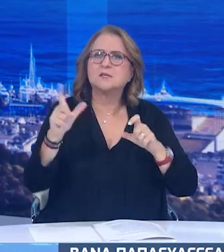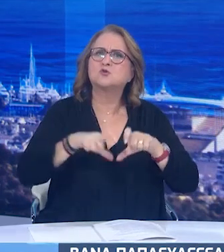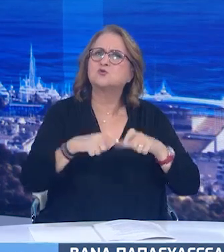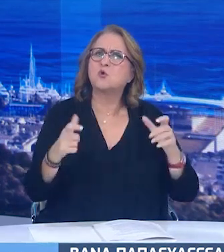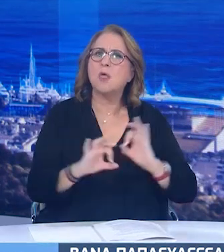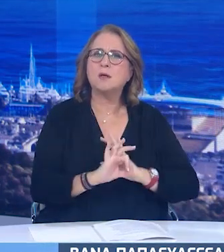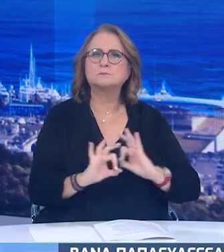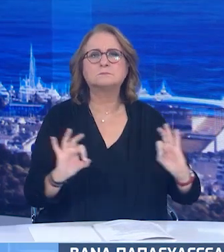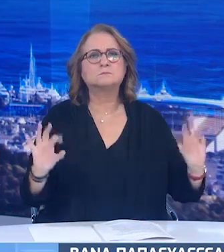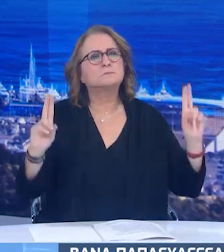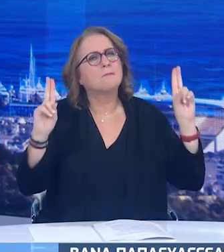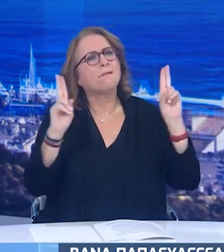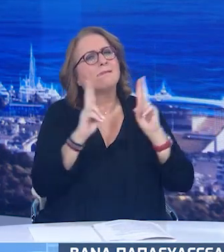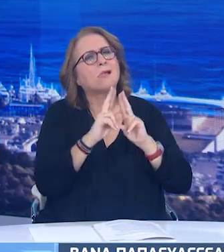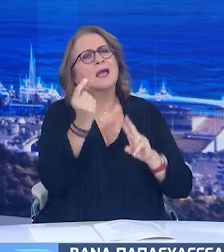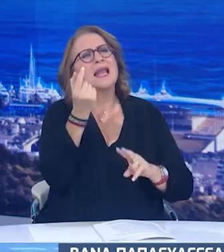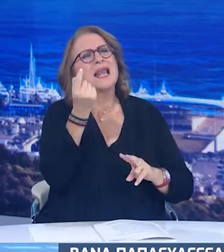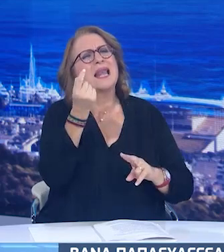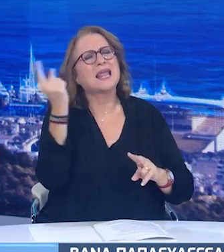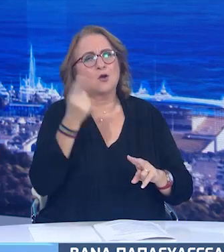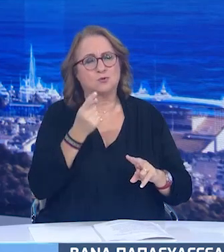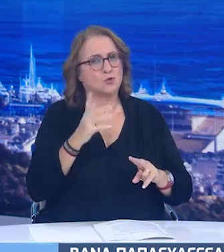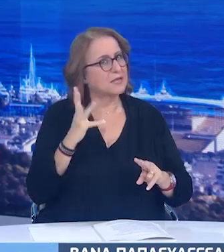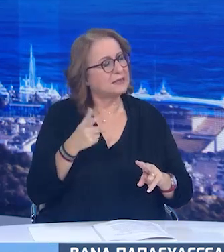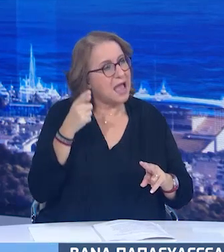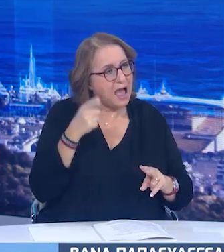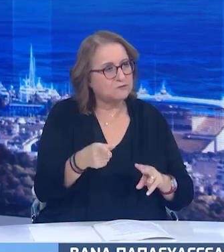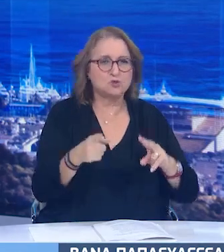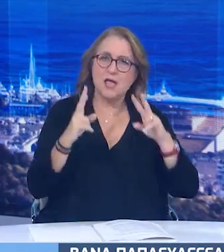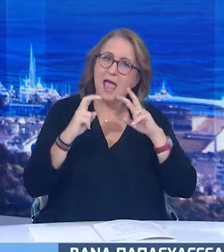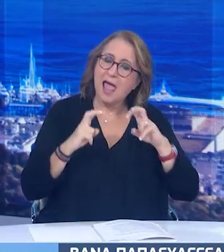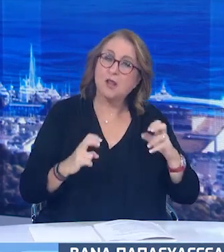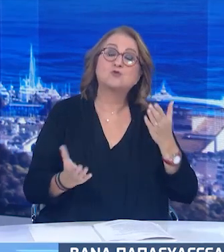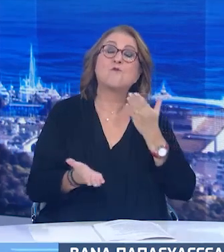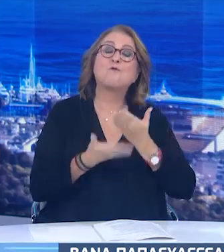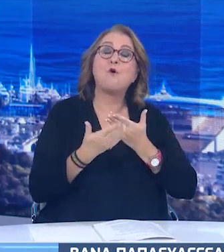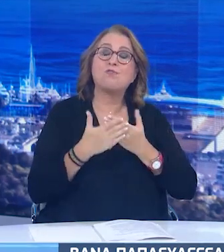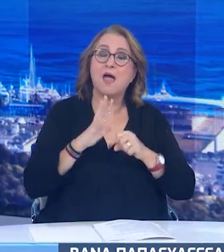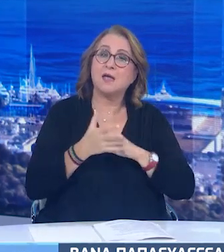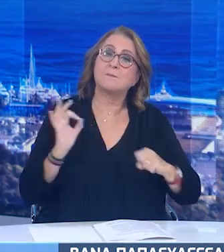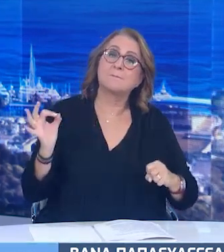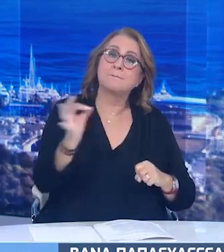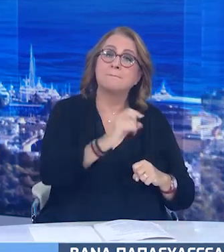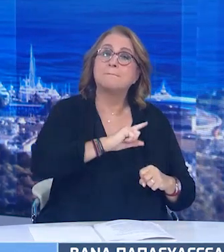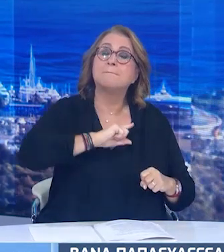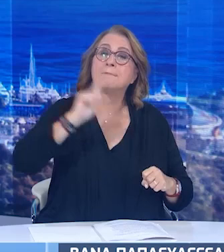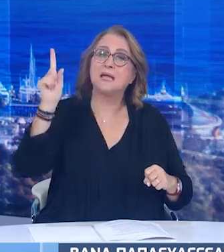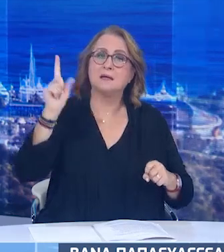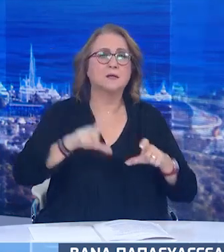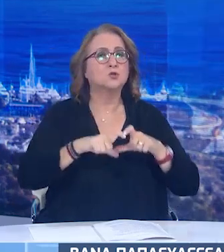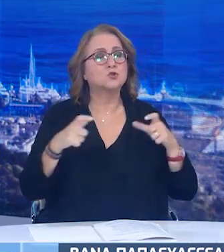περιβάλλον, επιβεβαιώνοντας ότι ο δομημένος συχνός έλεγχος μειώνει τη διασπορά του ιού και καθιστά το σχολικό περιβάλλον